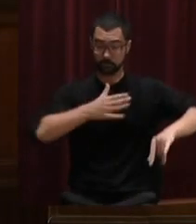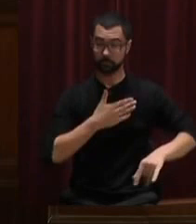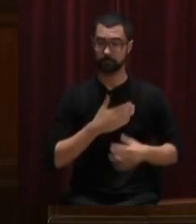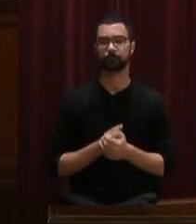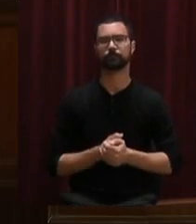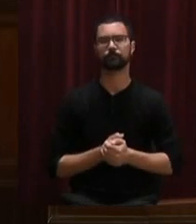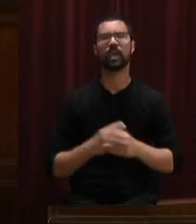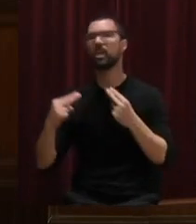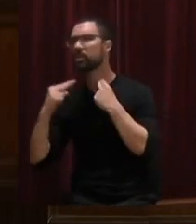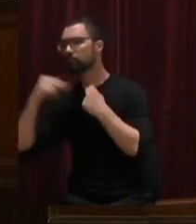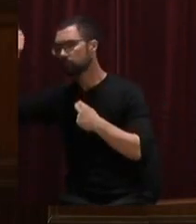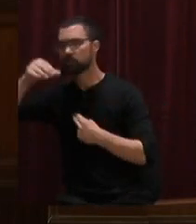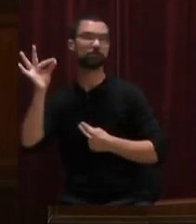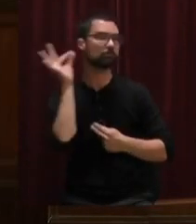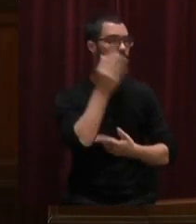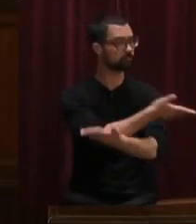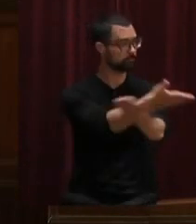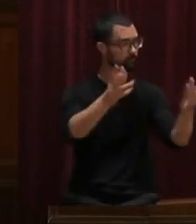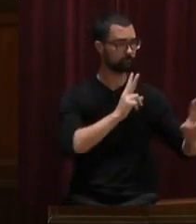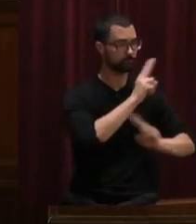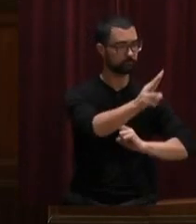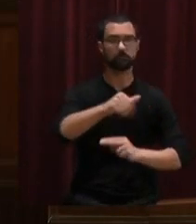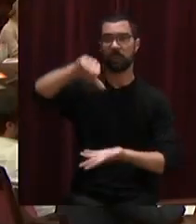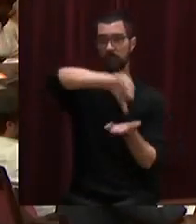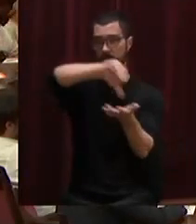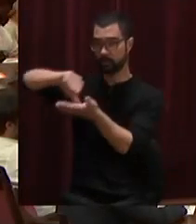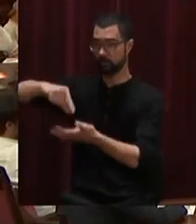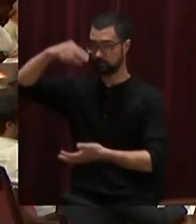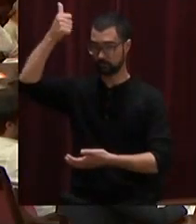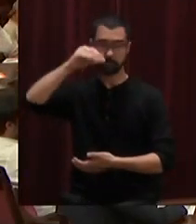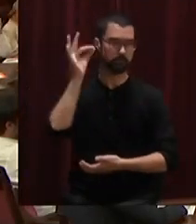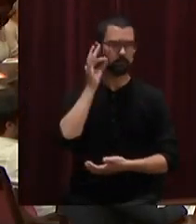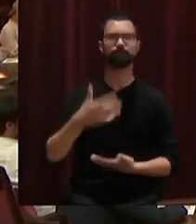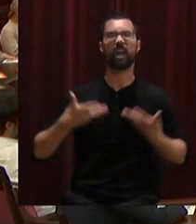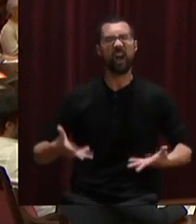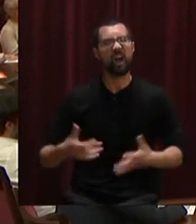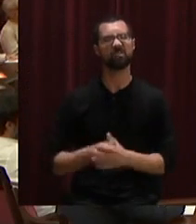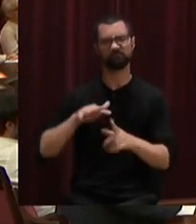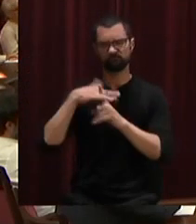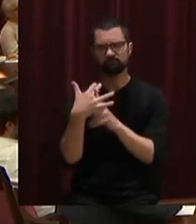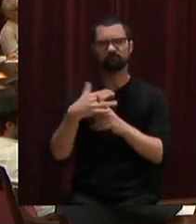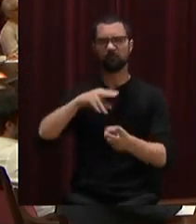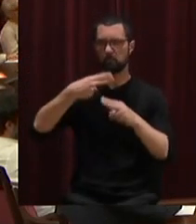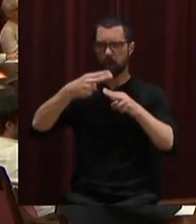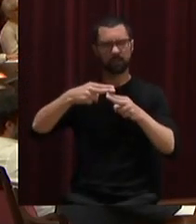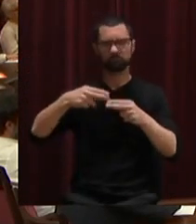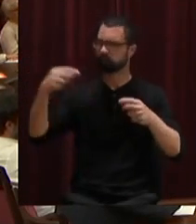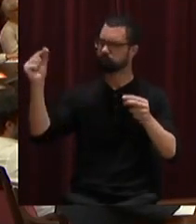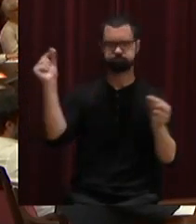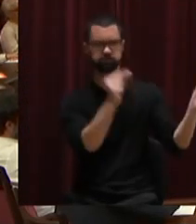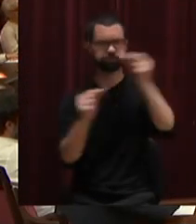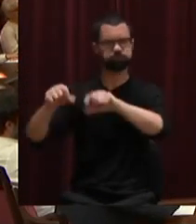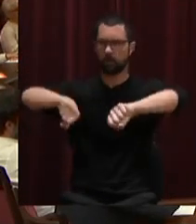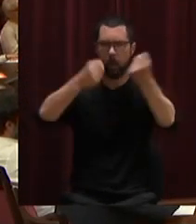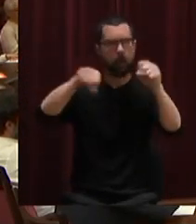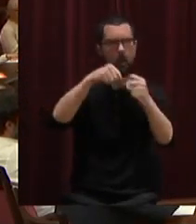Senyores i senyors diputats, ciutadanes i ciutadans, vivim un moment de fragmentació política sense precedents. A les Illes